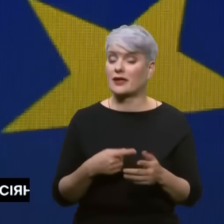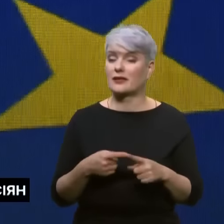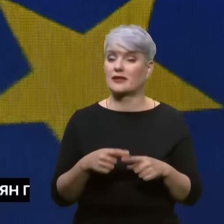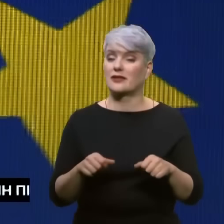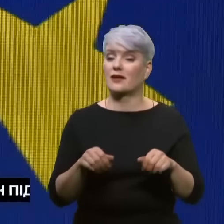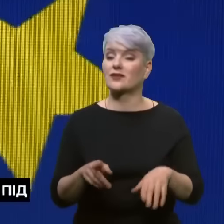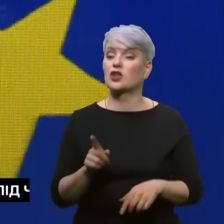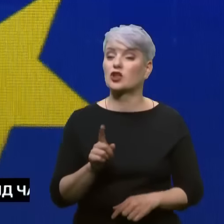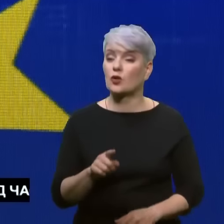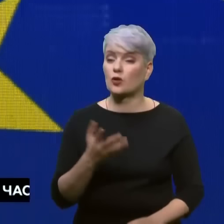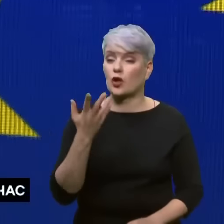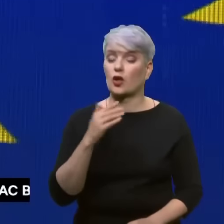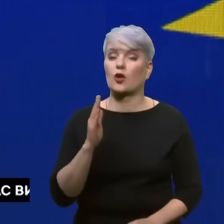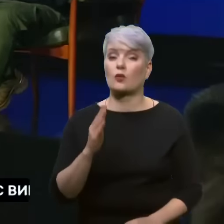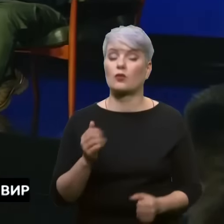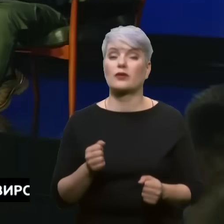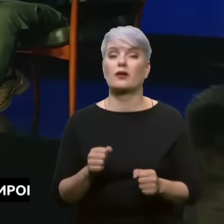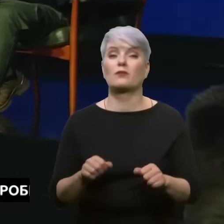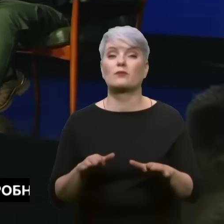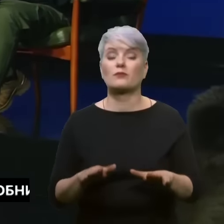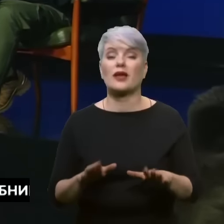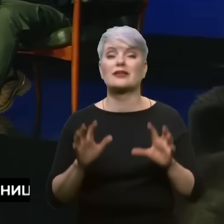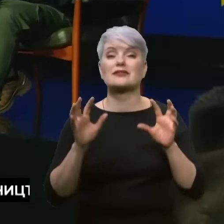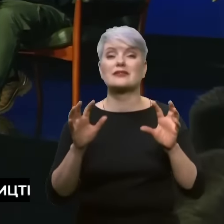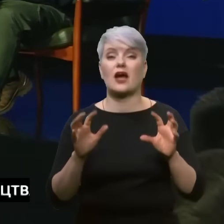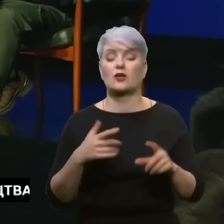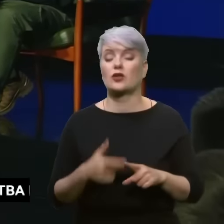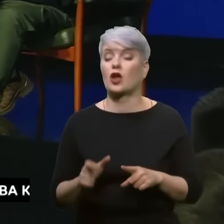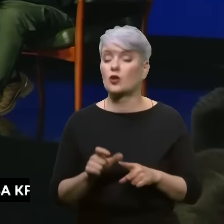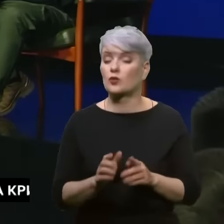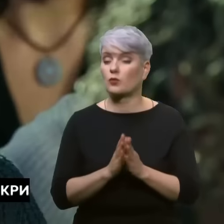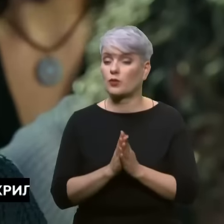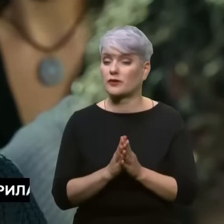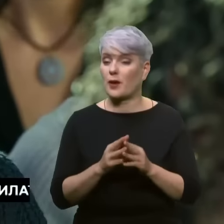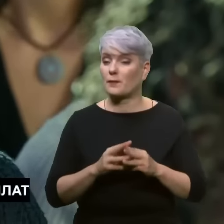вирішиться тоді, коли буде прийнятий відповідний закон. Я дуже попросив парламентарів